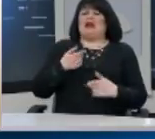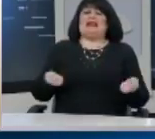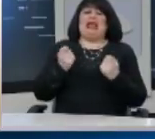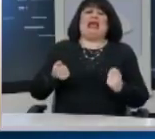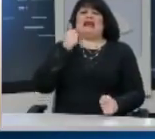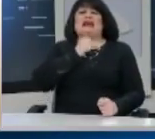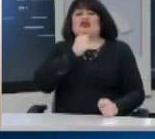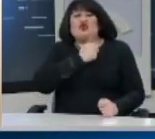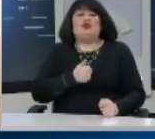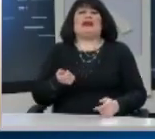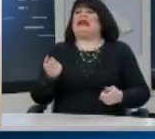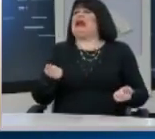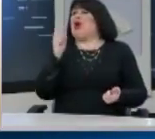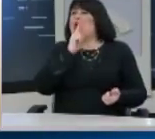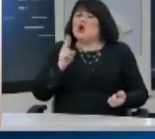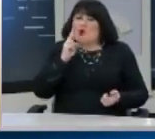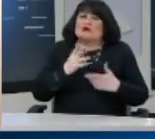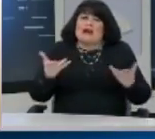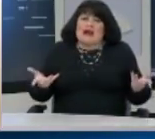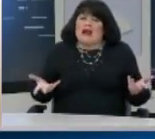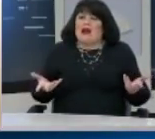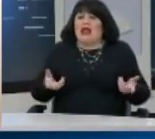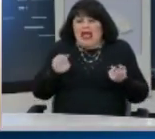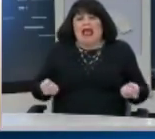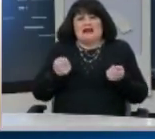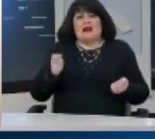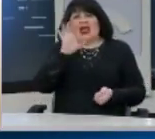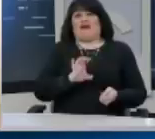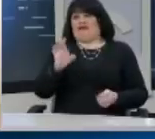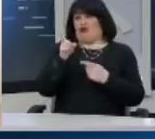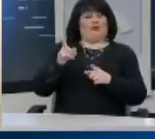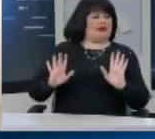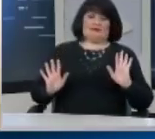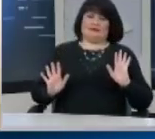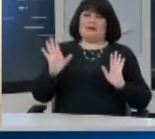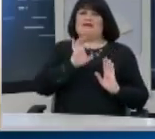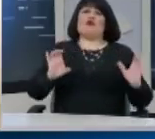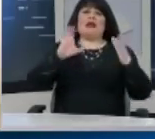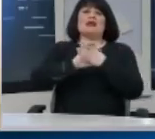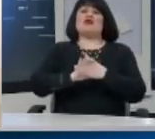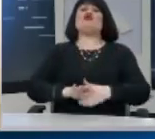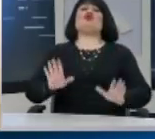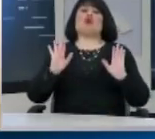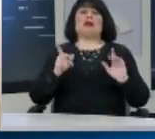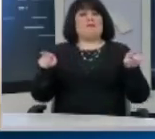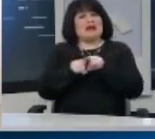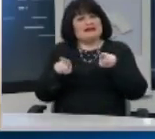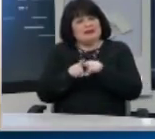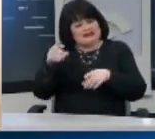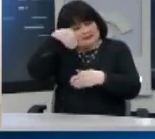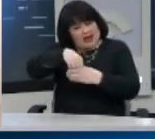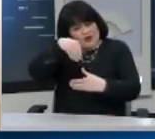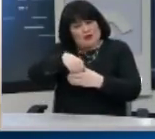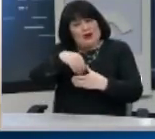εσθονία στη τέτοια όλα αυτά είναι αλήθεια δεν είναι αυτή η ευρώπη ούτε είναι αυτή η ευρωπαϊκή ένωση συν υπάρχουνε μέσα